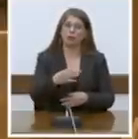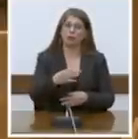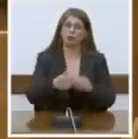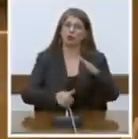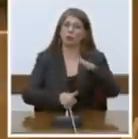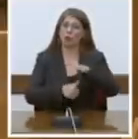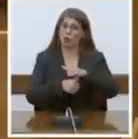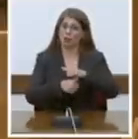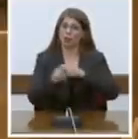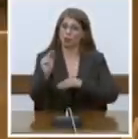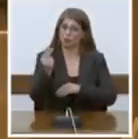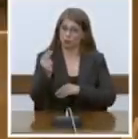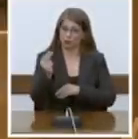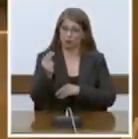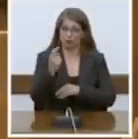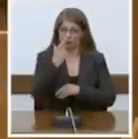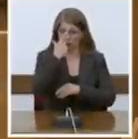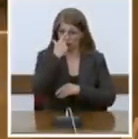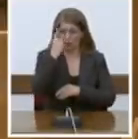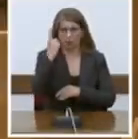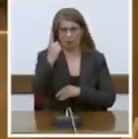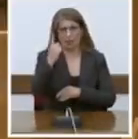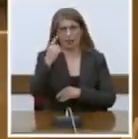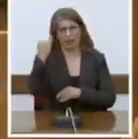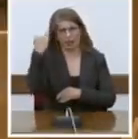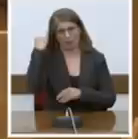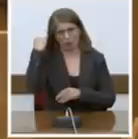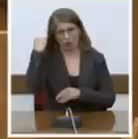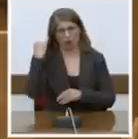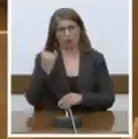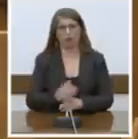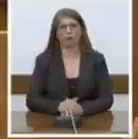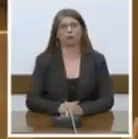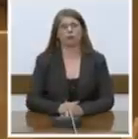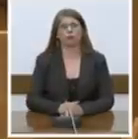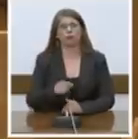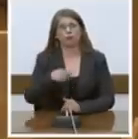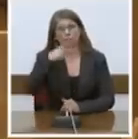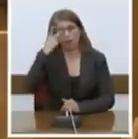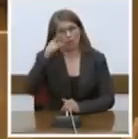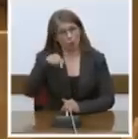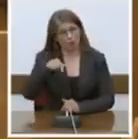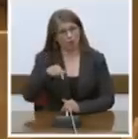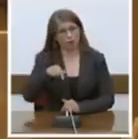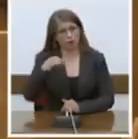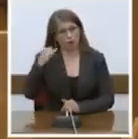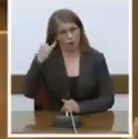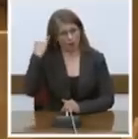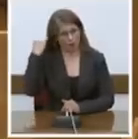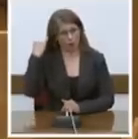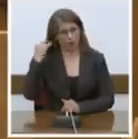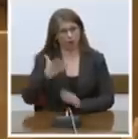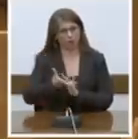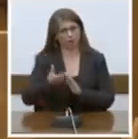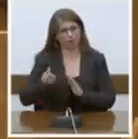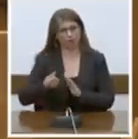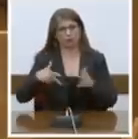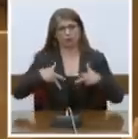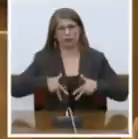της Βουλής με έναν αντιπρόεδρο. Το δικαίωμα αυτό της το στέρισε η